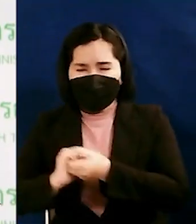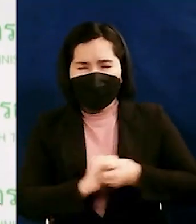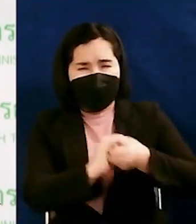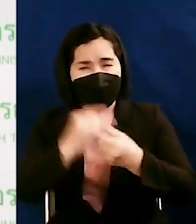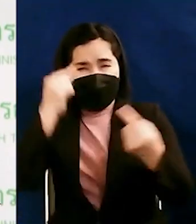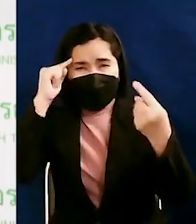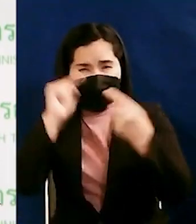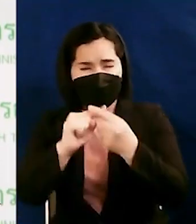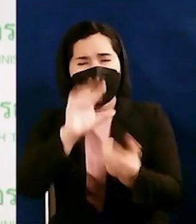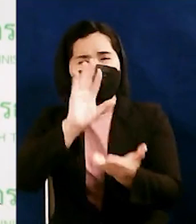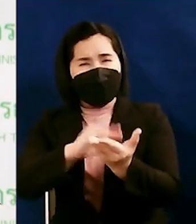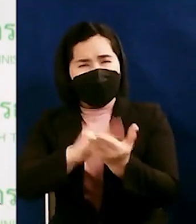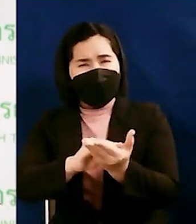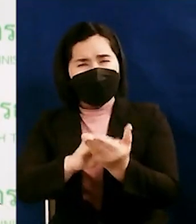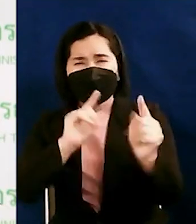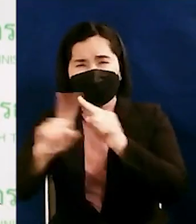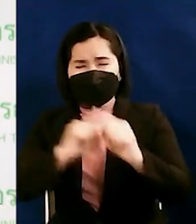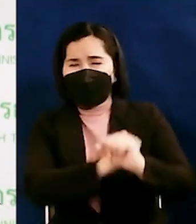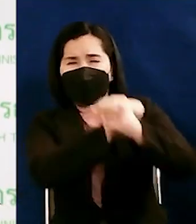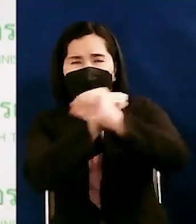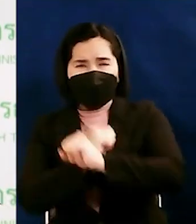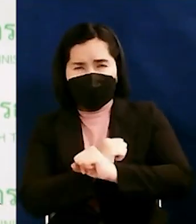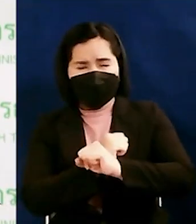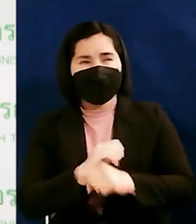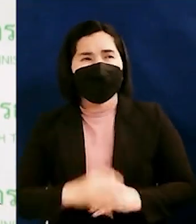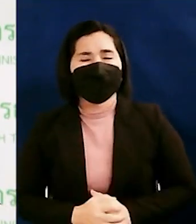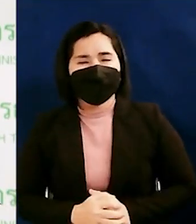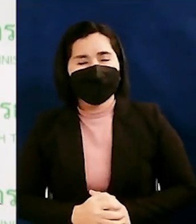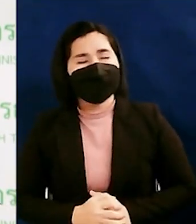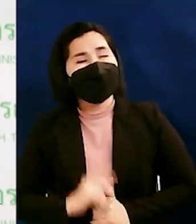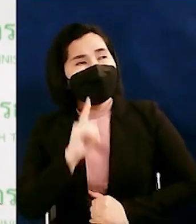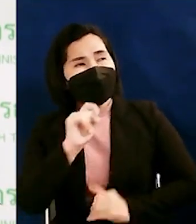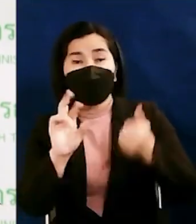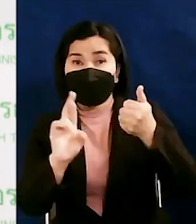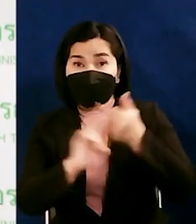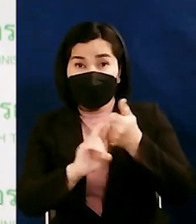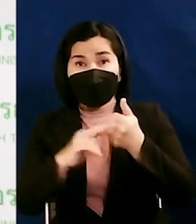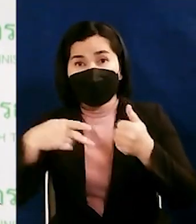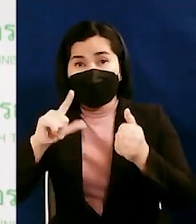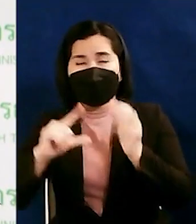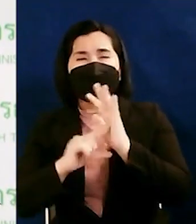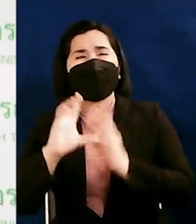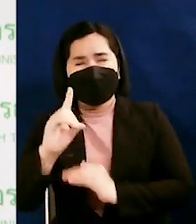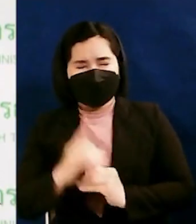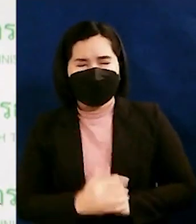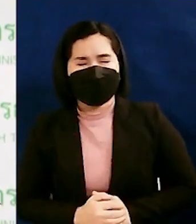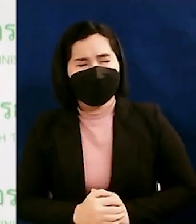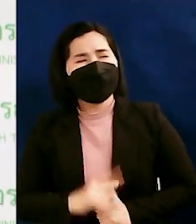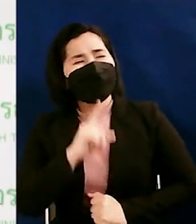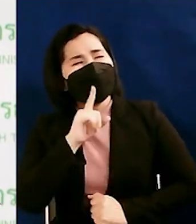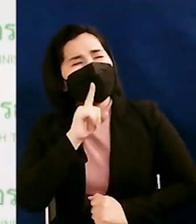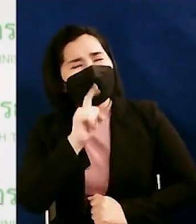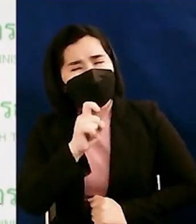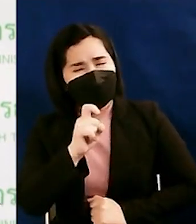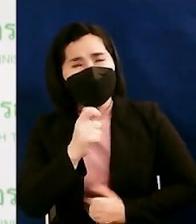กป้องข้อมูลทางไซเบอร์นะคะต้องขอกลับไปที่ท่านรองปลัดธงชัยค่ะช่วยให้ความมั่นใจหน่อยนะ